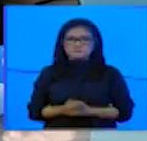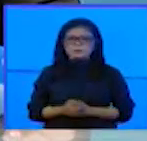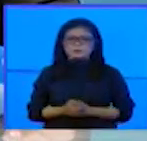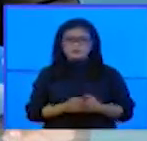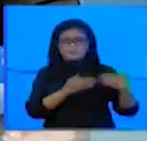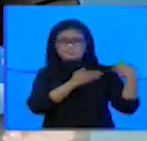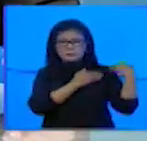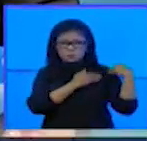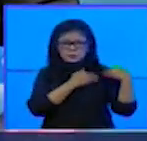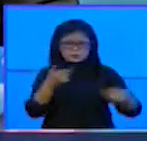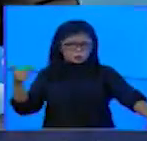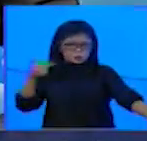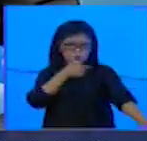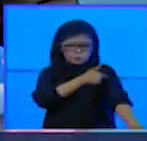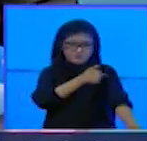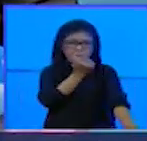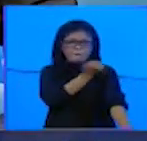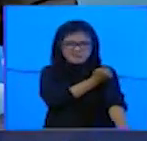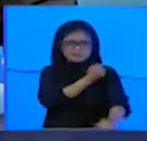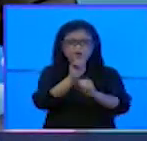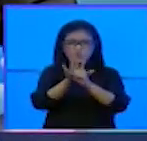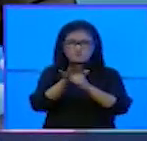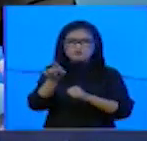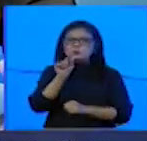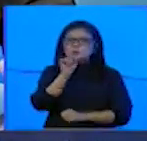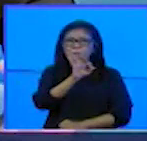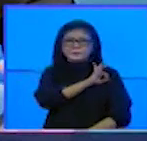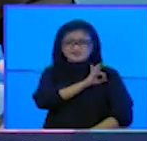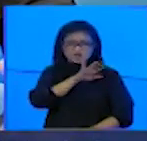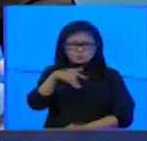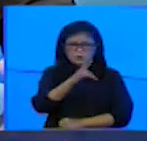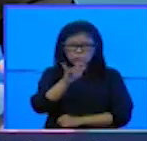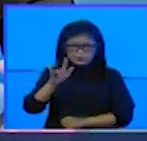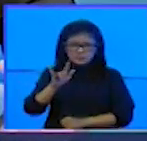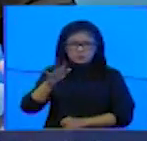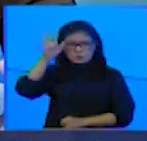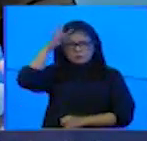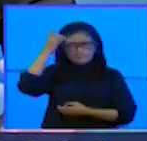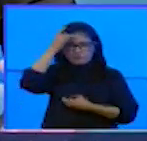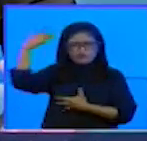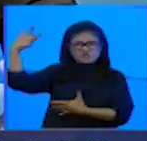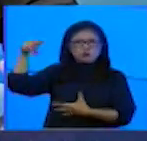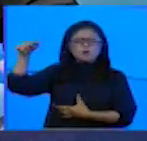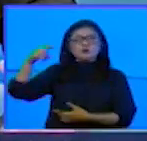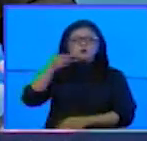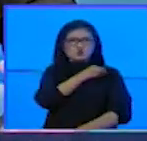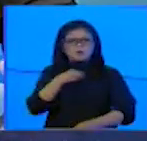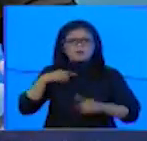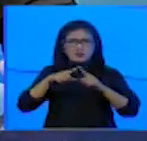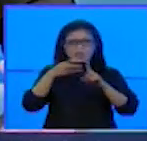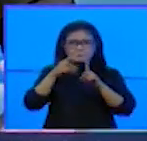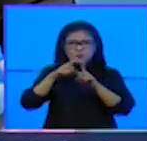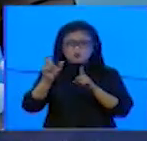Vaksinator atau petugas yang menyuntikkan vaksin COVID-19 ke Presiden Joko Widodo adalah Profesor Dr. Abdul Muthalib, Wakil